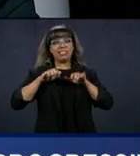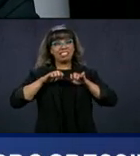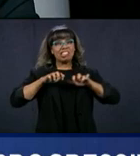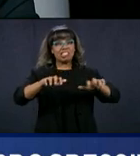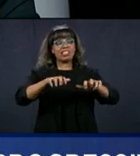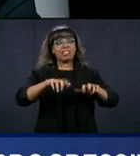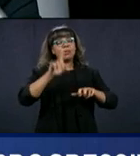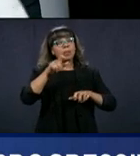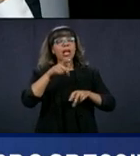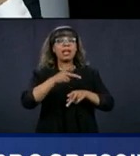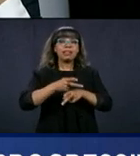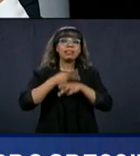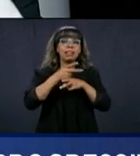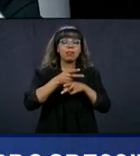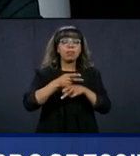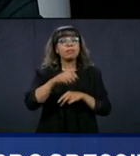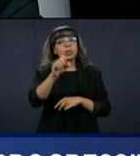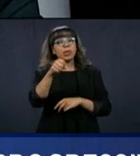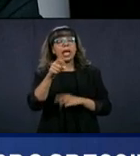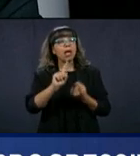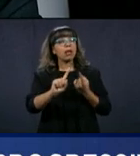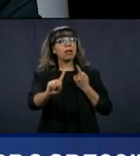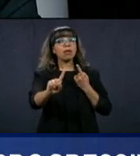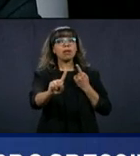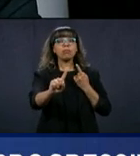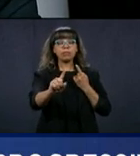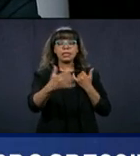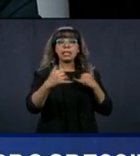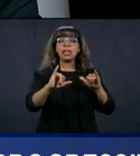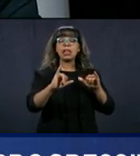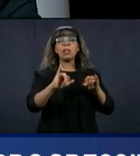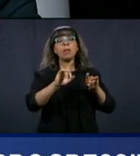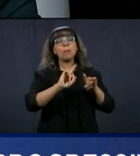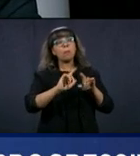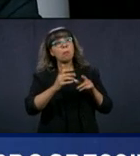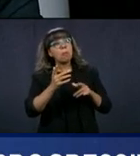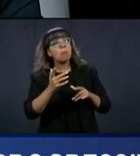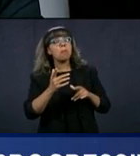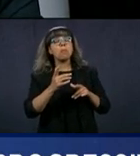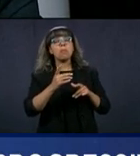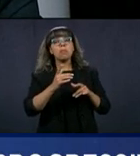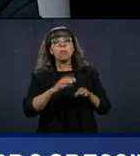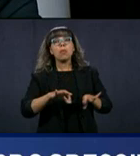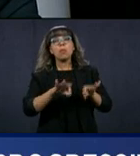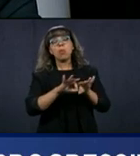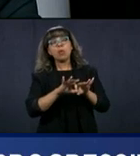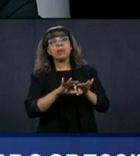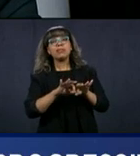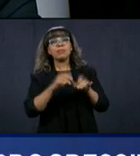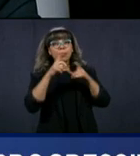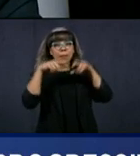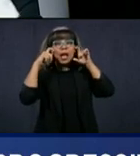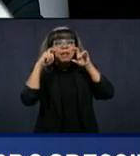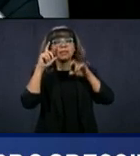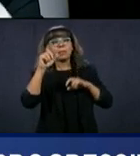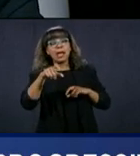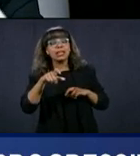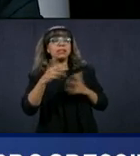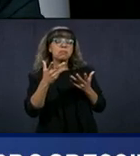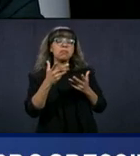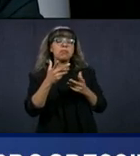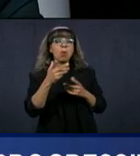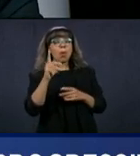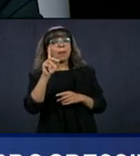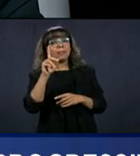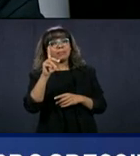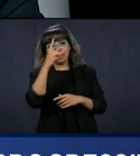et les contacts intenses. Mais cela peut être recommandé, mais ce n'est pas nécessaire, tout spécialement si cela